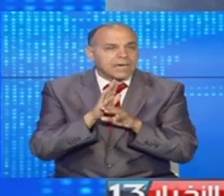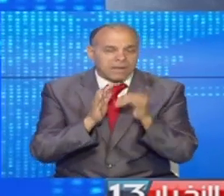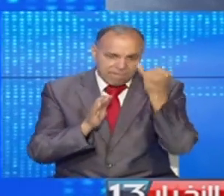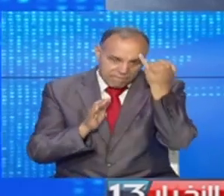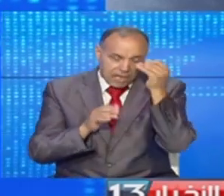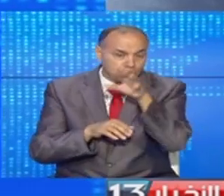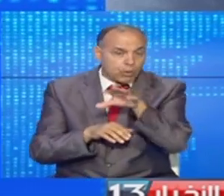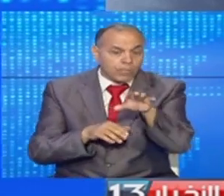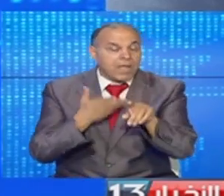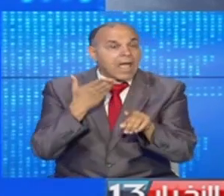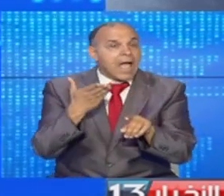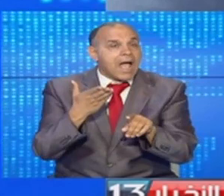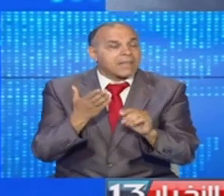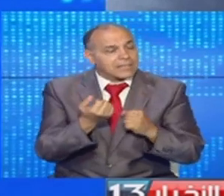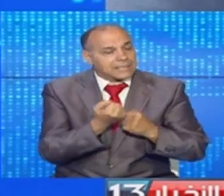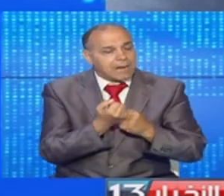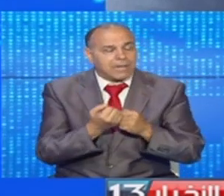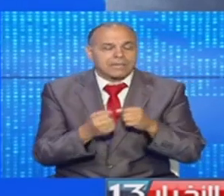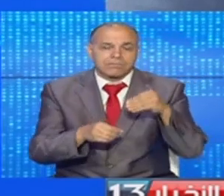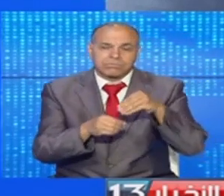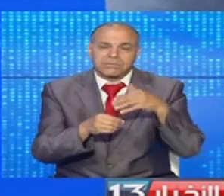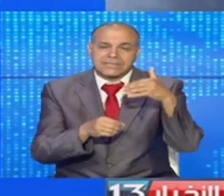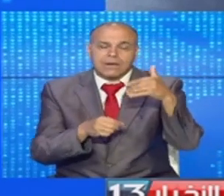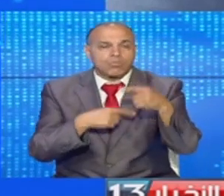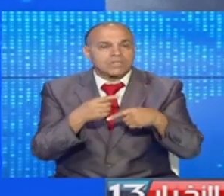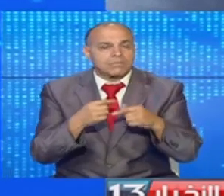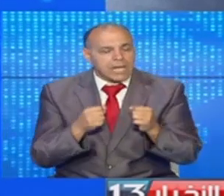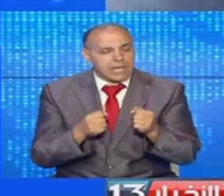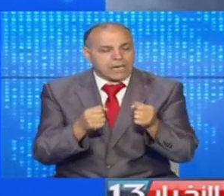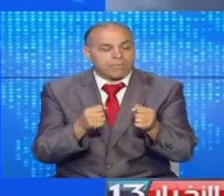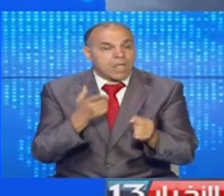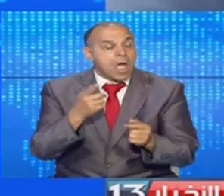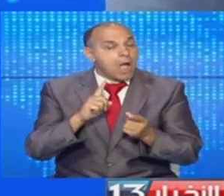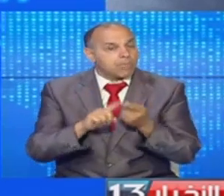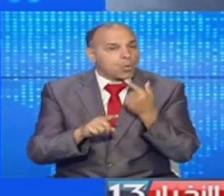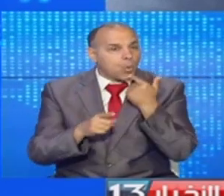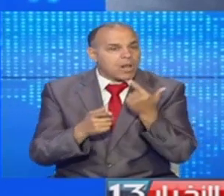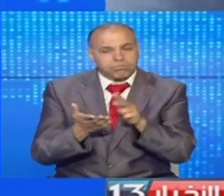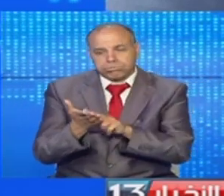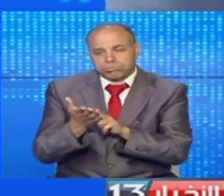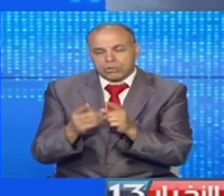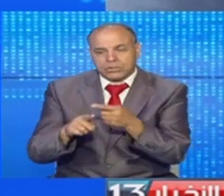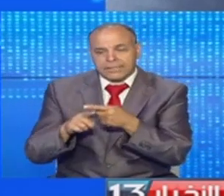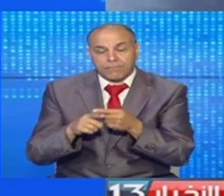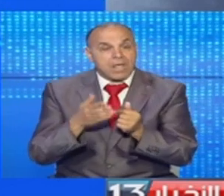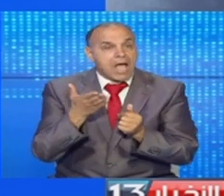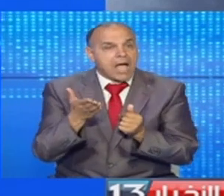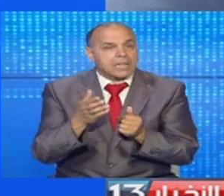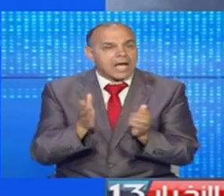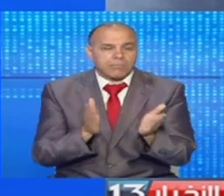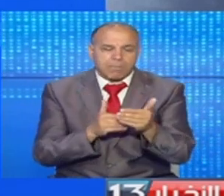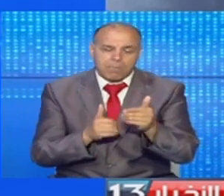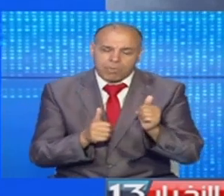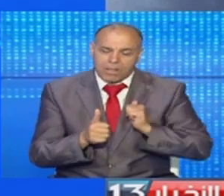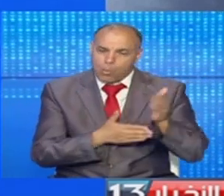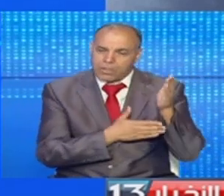المبادرة الجهوية في دعم التنمية الاقتصادية المستدامة إرادة، وأهميتها في تفعيل التشاركية بين القطاع